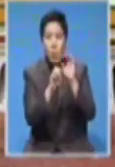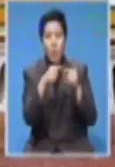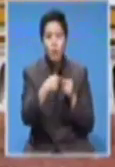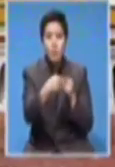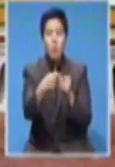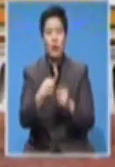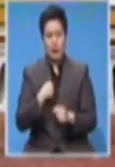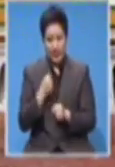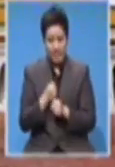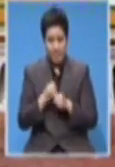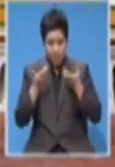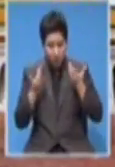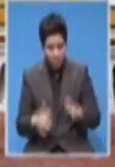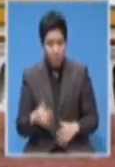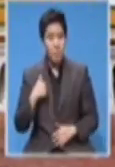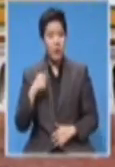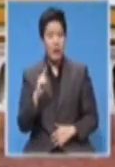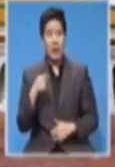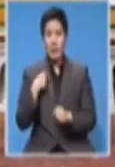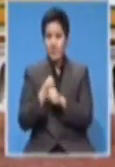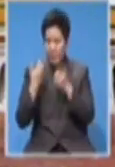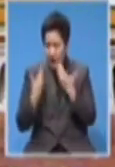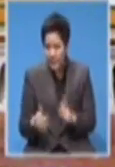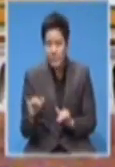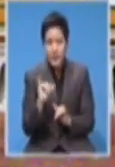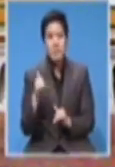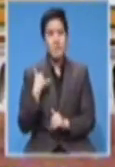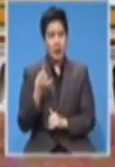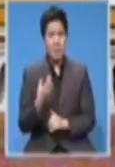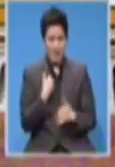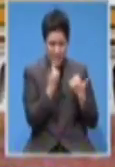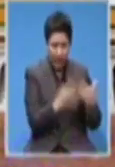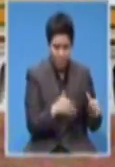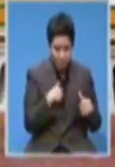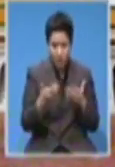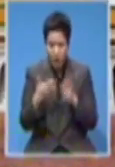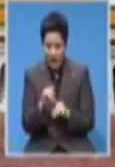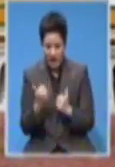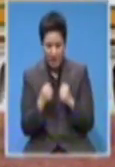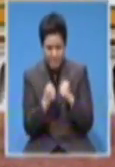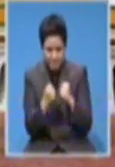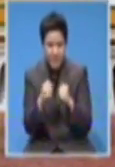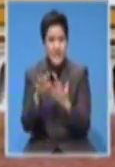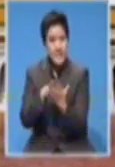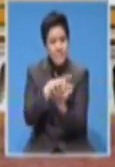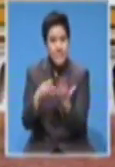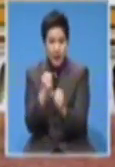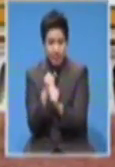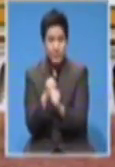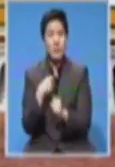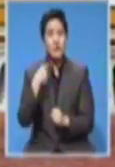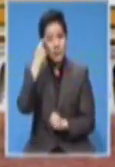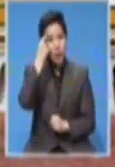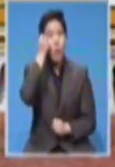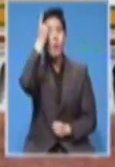ในขณะนี้ซึ่งบางอย่างนั้นอาจจะยังไม่เสร็จเรียบร้อยนะครับบางอย่างก็เสร็จไปแล้วบางอย่างกำลังเตรียมการจะกระทำอยู่ถ้าเข้า